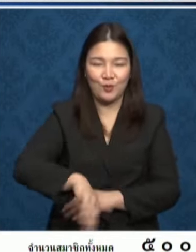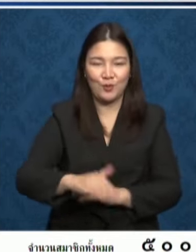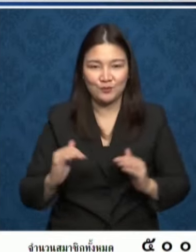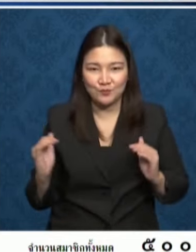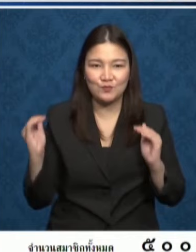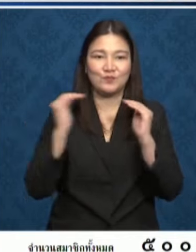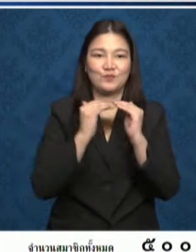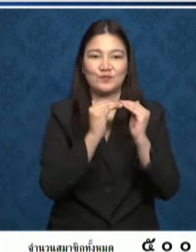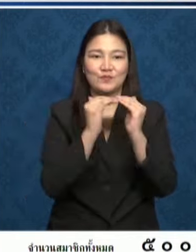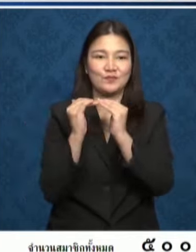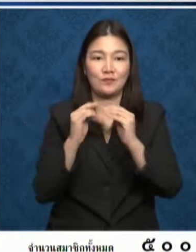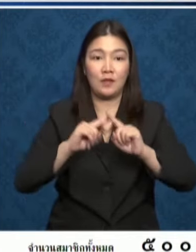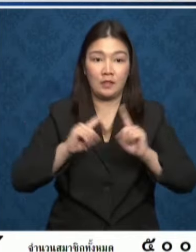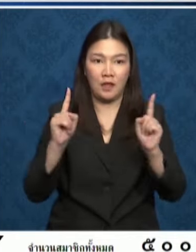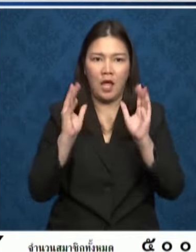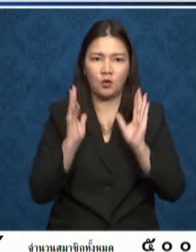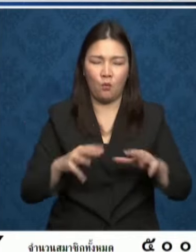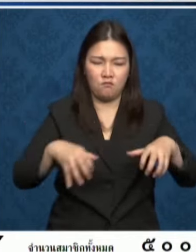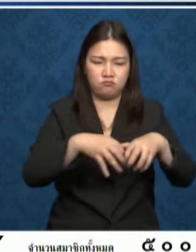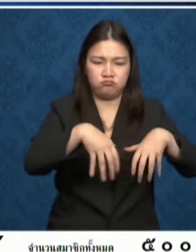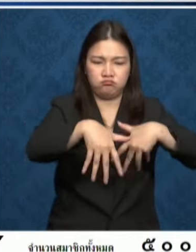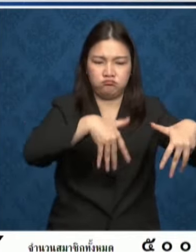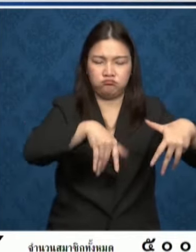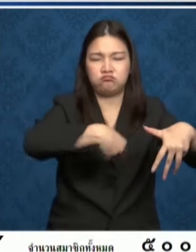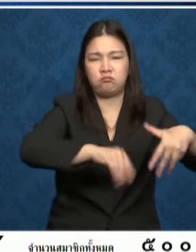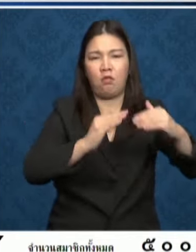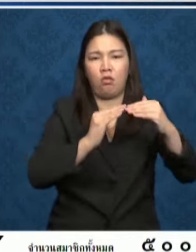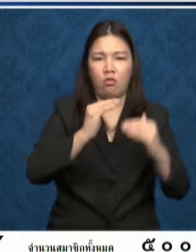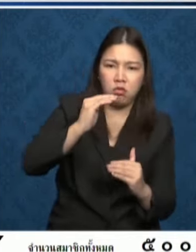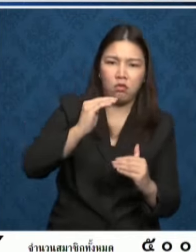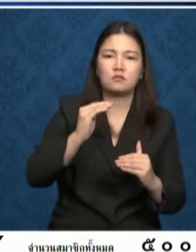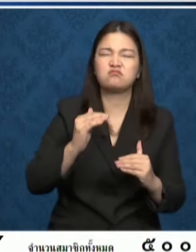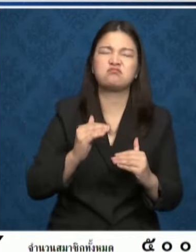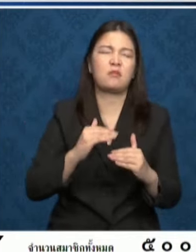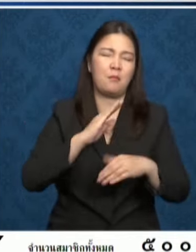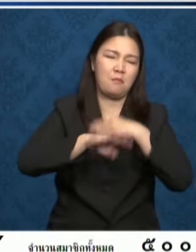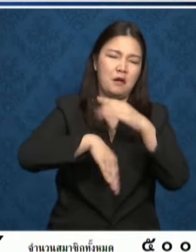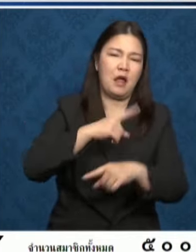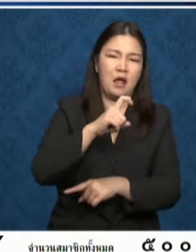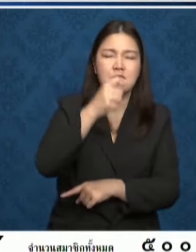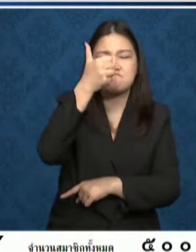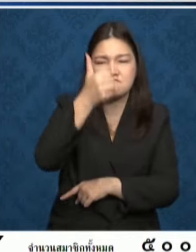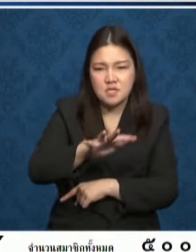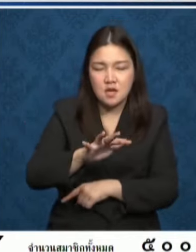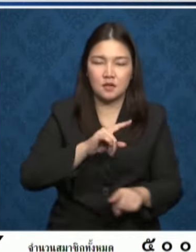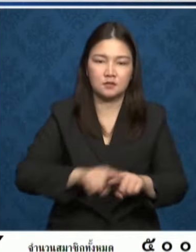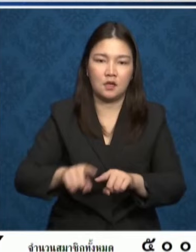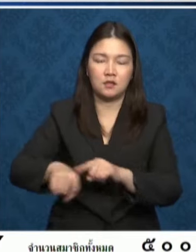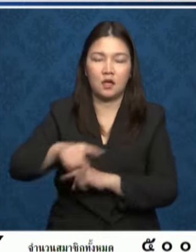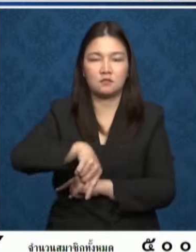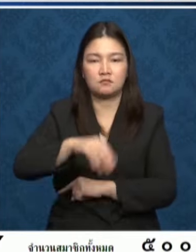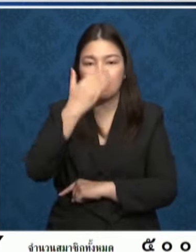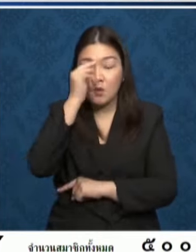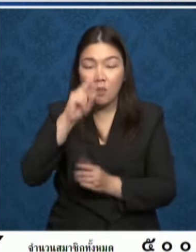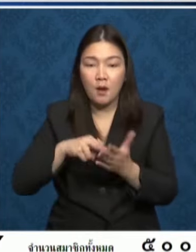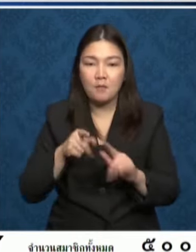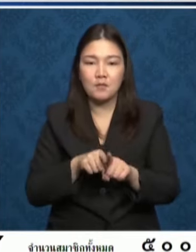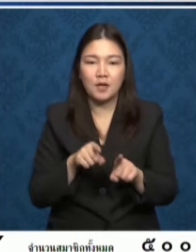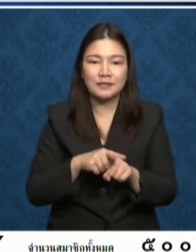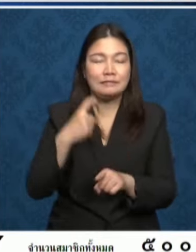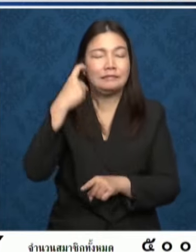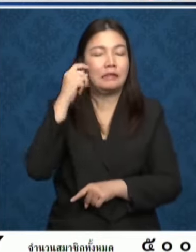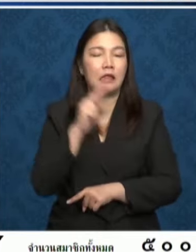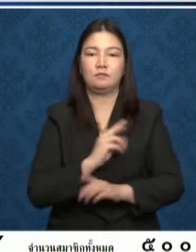พันธุ์ก็ยังมีคุณภาพชีวิตที่ต่ำน้อยพัฒนาสิ่งเหล่านี้ไม่ได้เกิดขึ้นโดยบังเอิญ